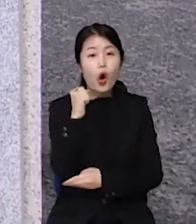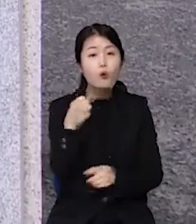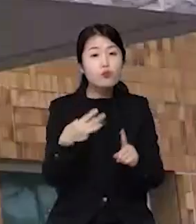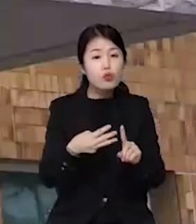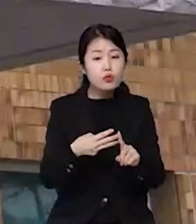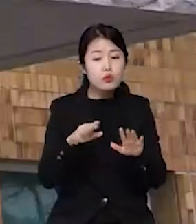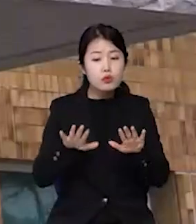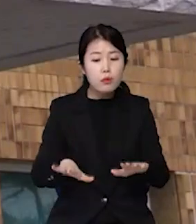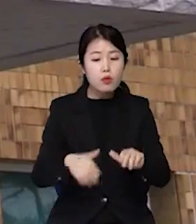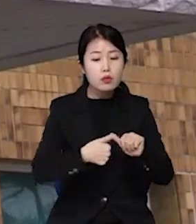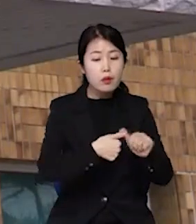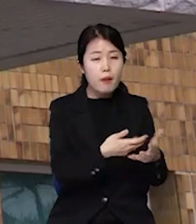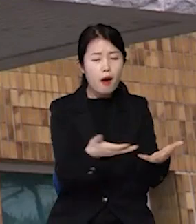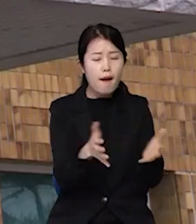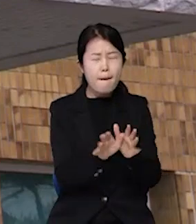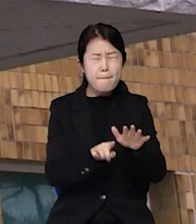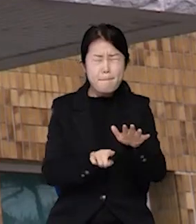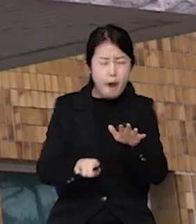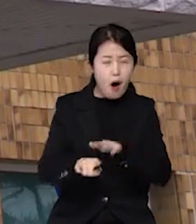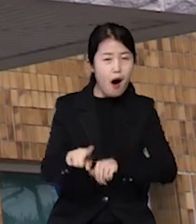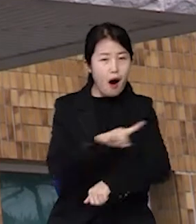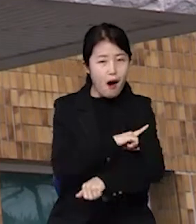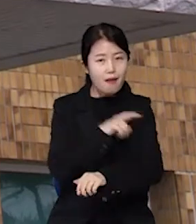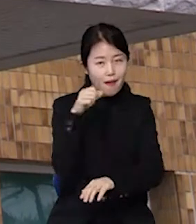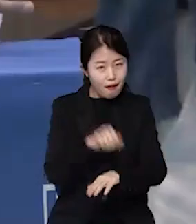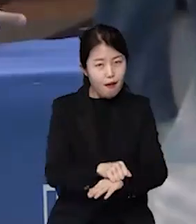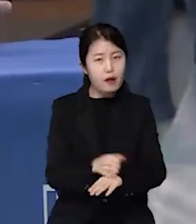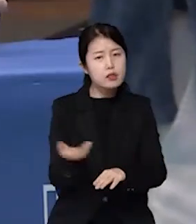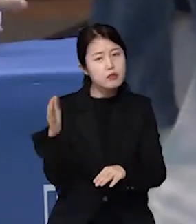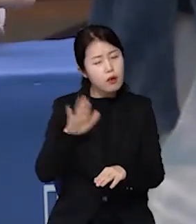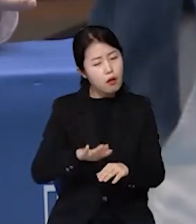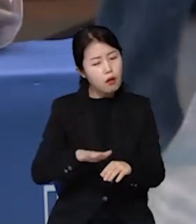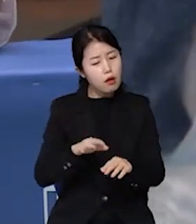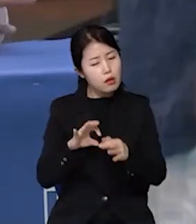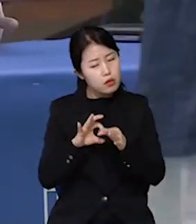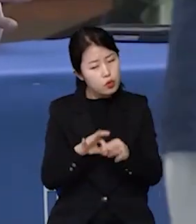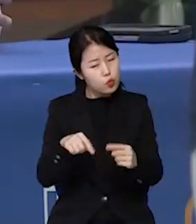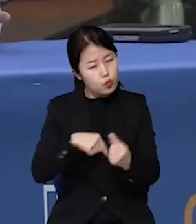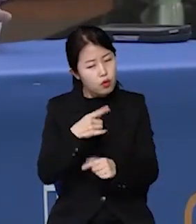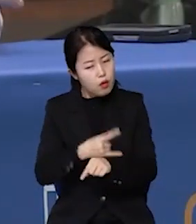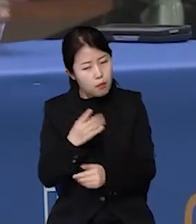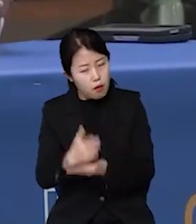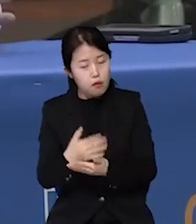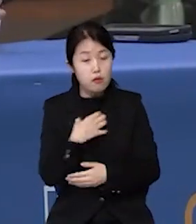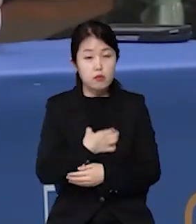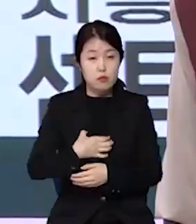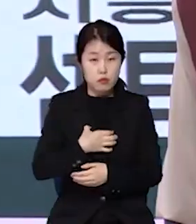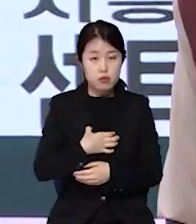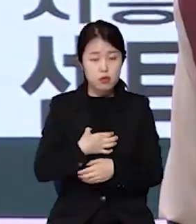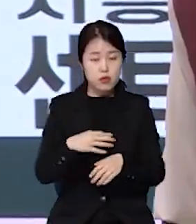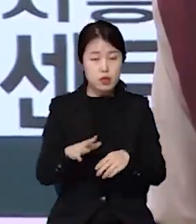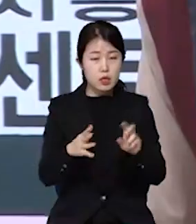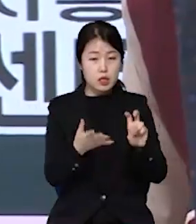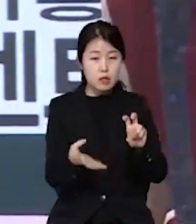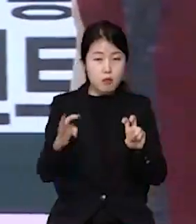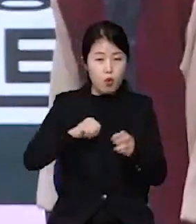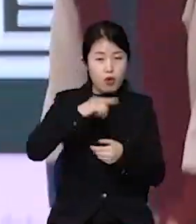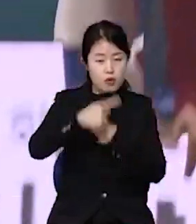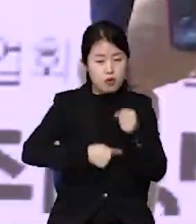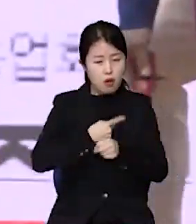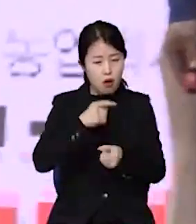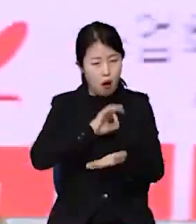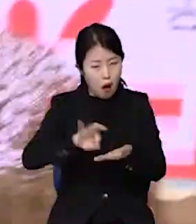국내 최정상 씨름단의 존폐 여부를 두고 고민해왔습니다. 한 해 20억 원에 달하는 예산이 낭비라는